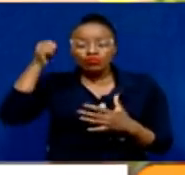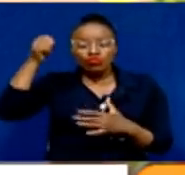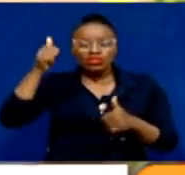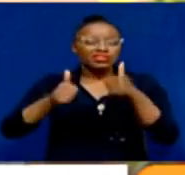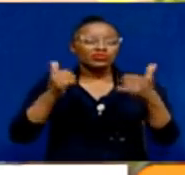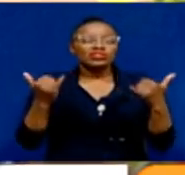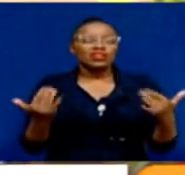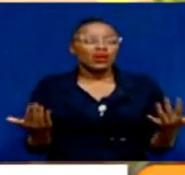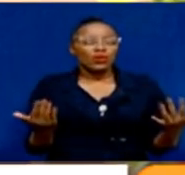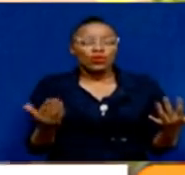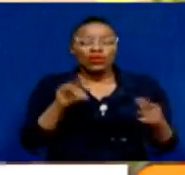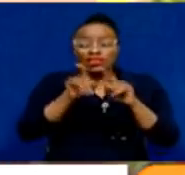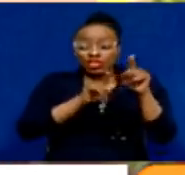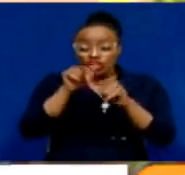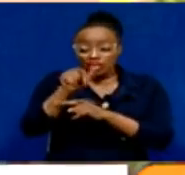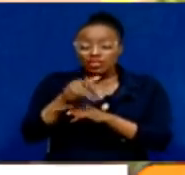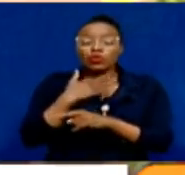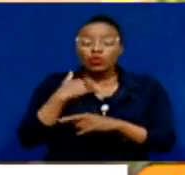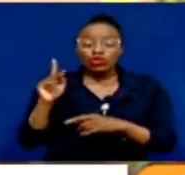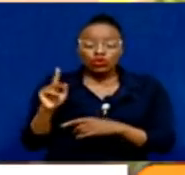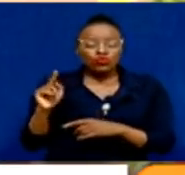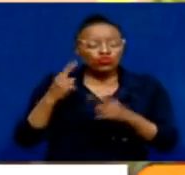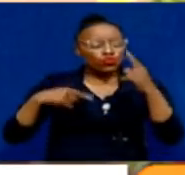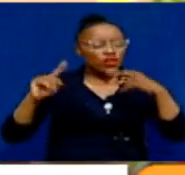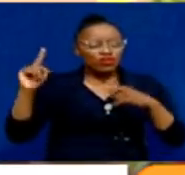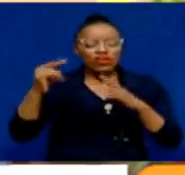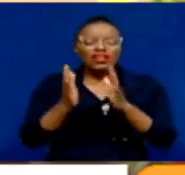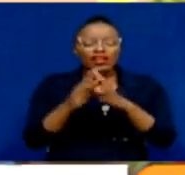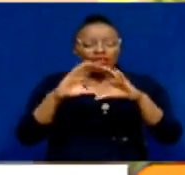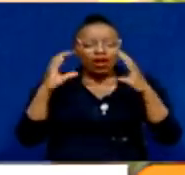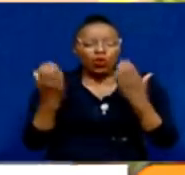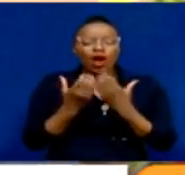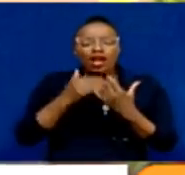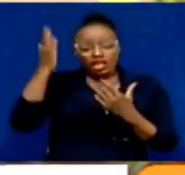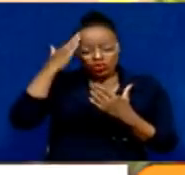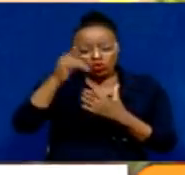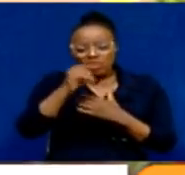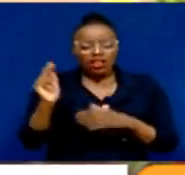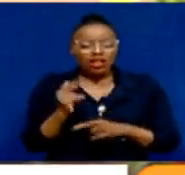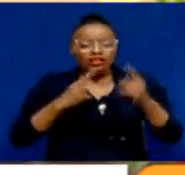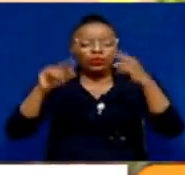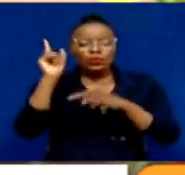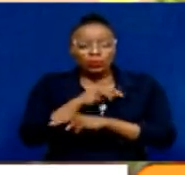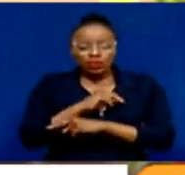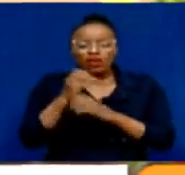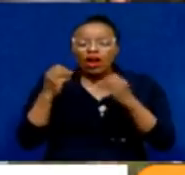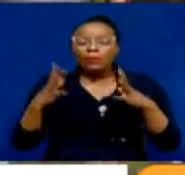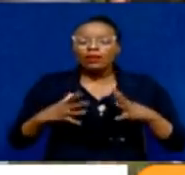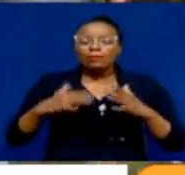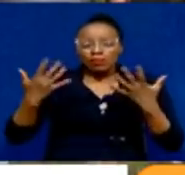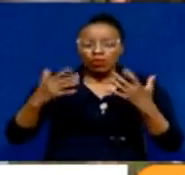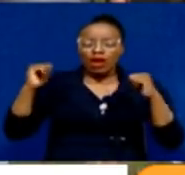ina gani? Safari tunataka tushinde raundi moja dunia nzima ijue tumeshinda. Wangapi watakubali